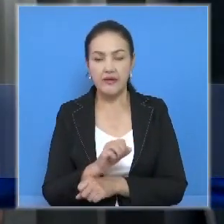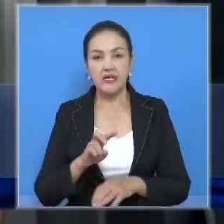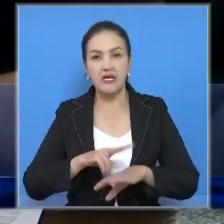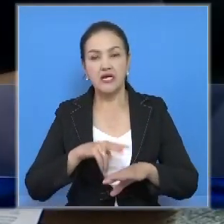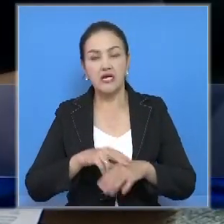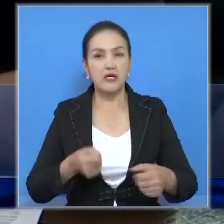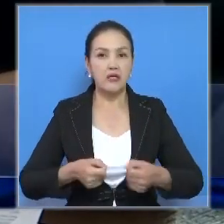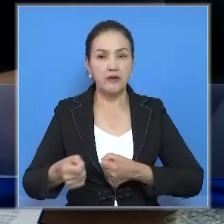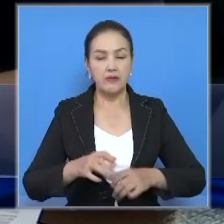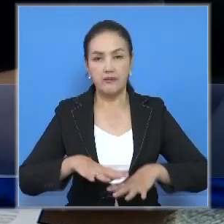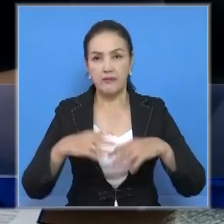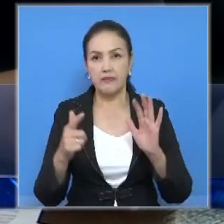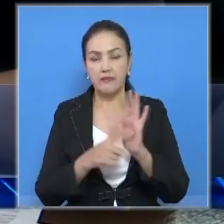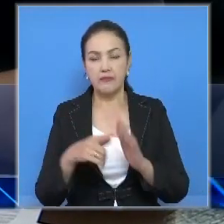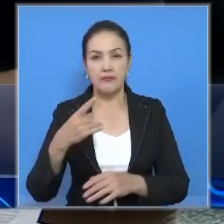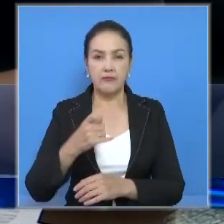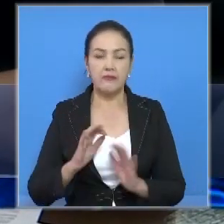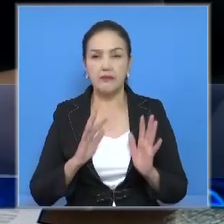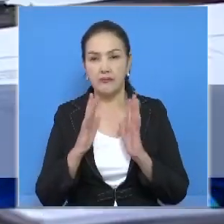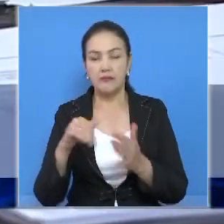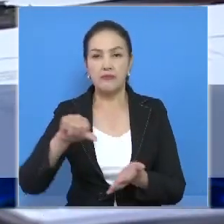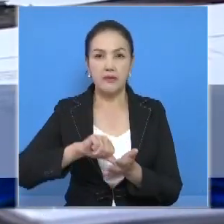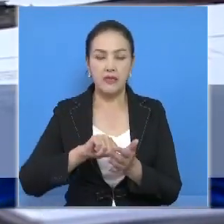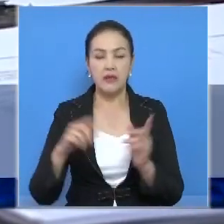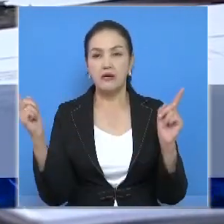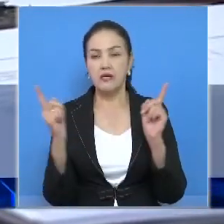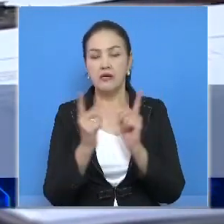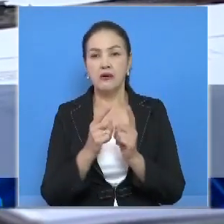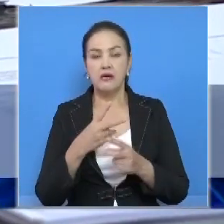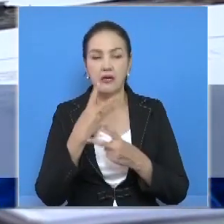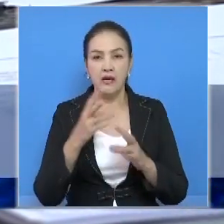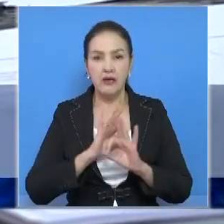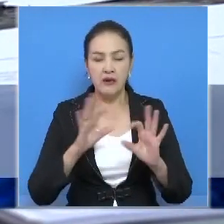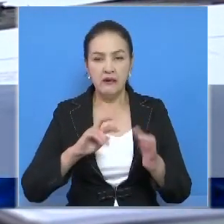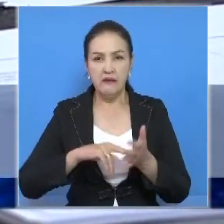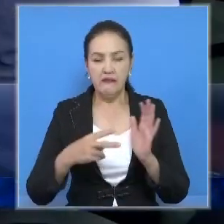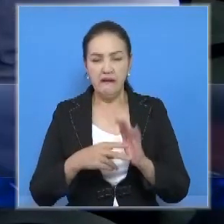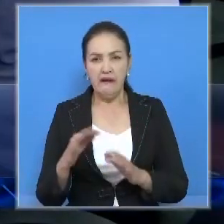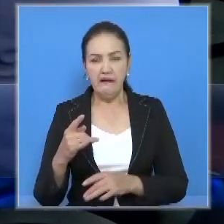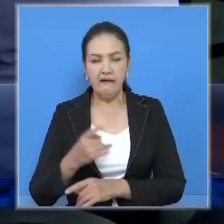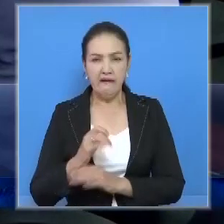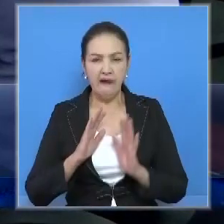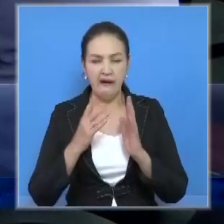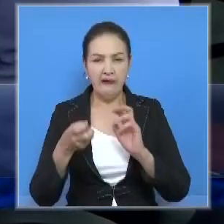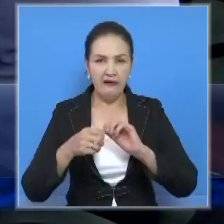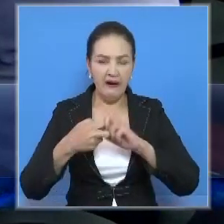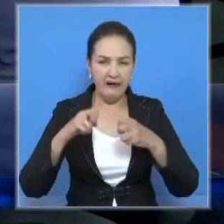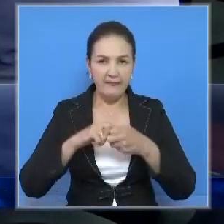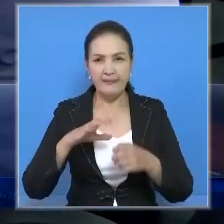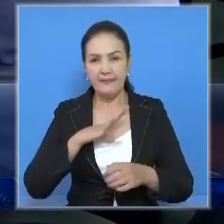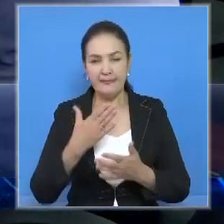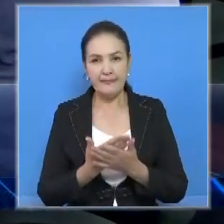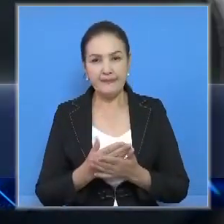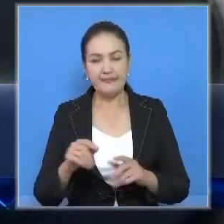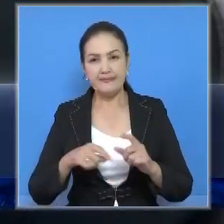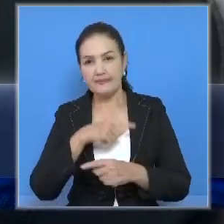инспекции и руководители более 7 таксопарков. Участники встречи открыто говорили о плане работы таксопарков и о проблемах, с которыми